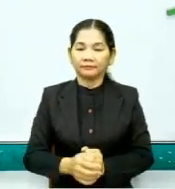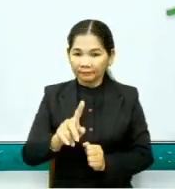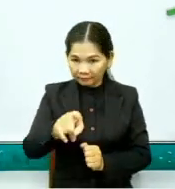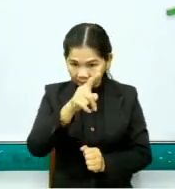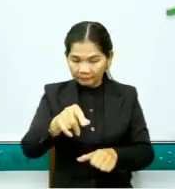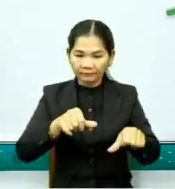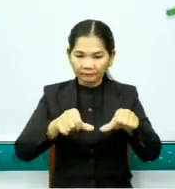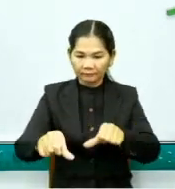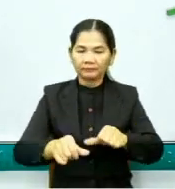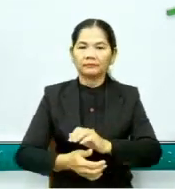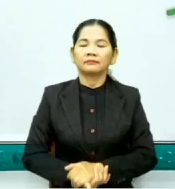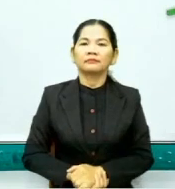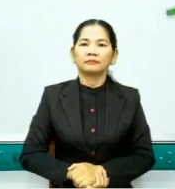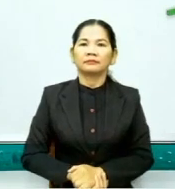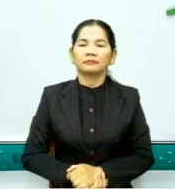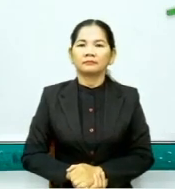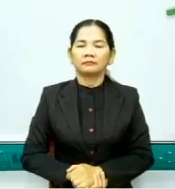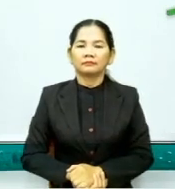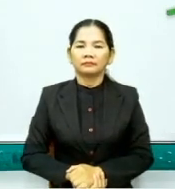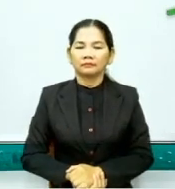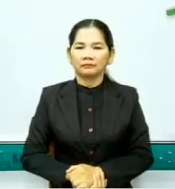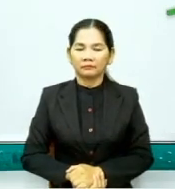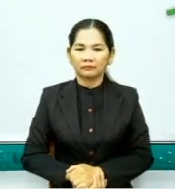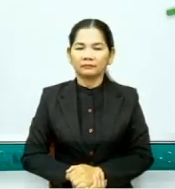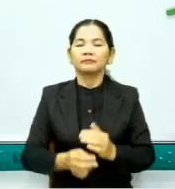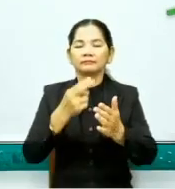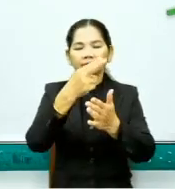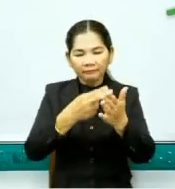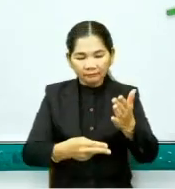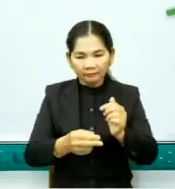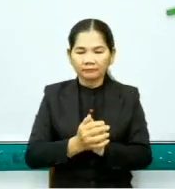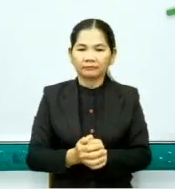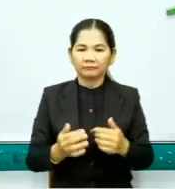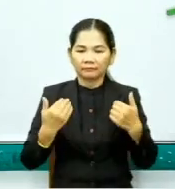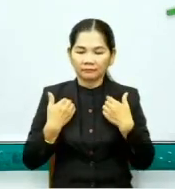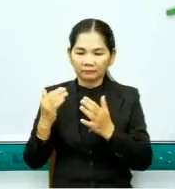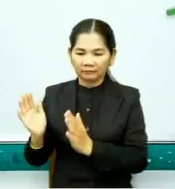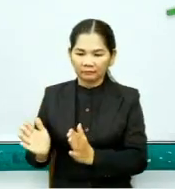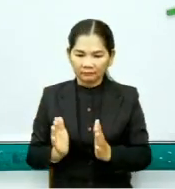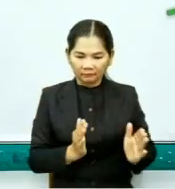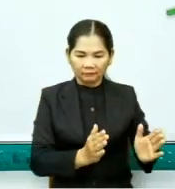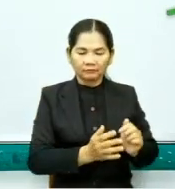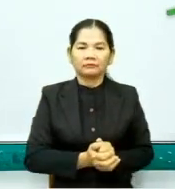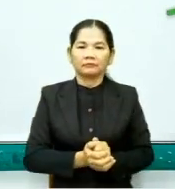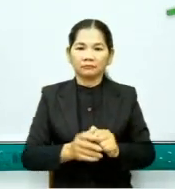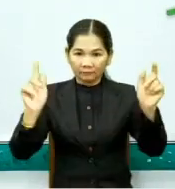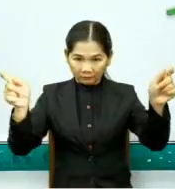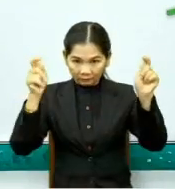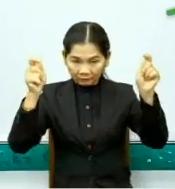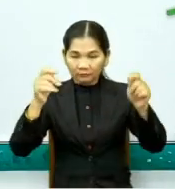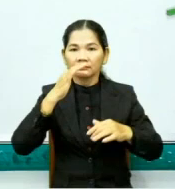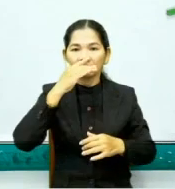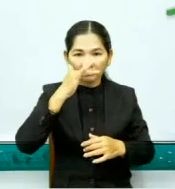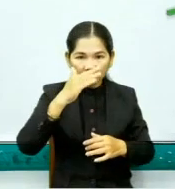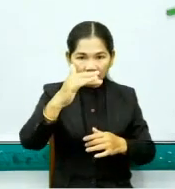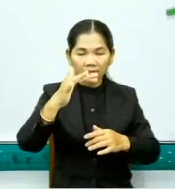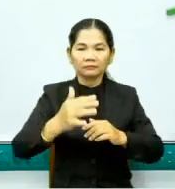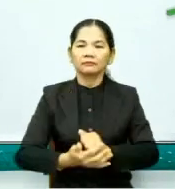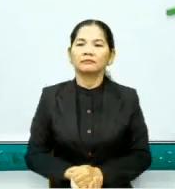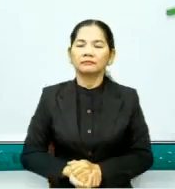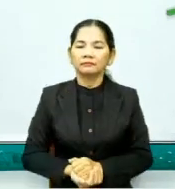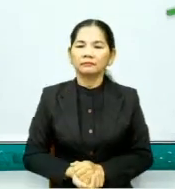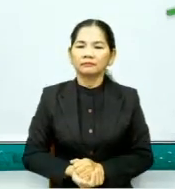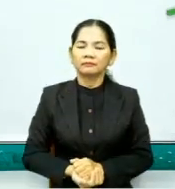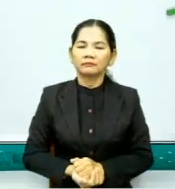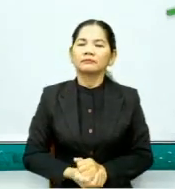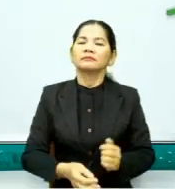nua bần tò tiết nà con. Chà, hát với ban chì kê riêp chòm, chà, bón sạ một. Chà, mà